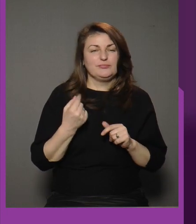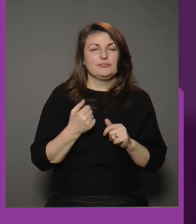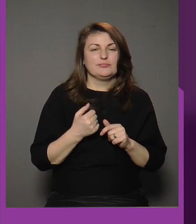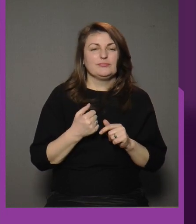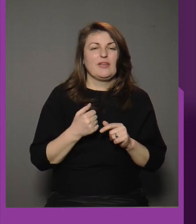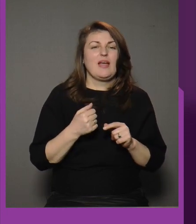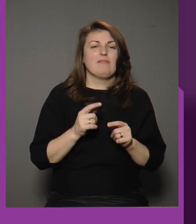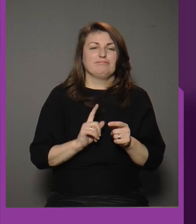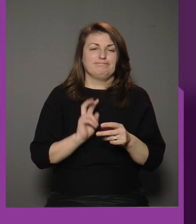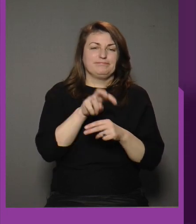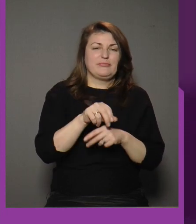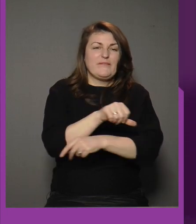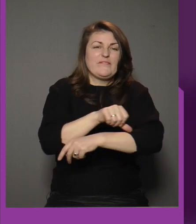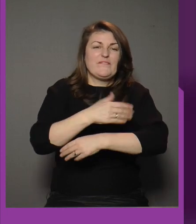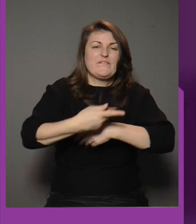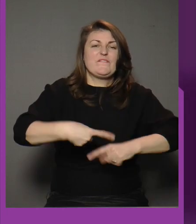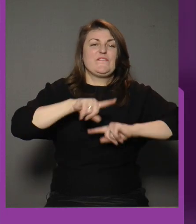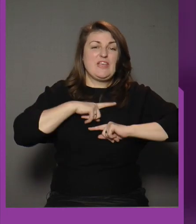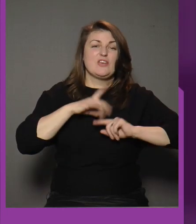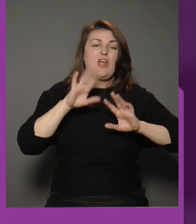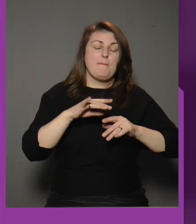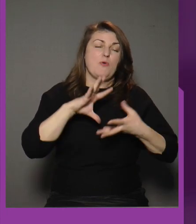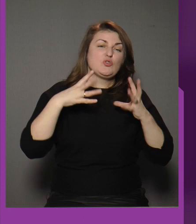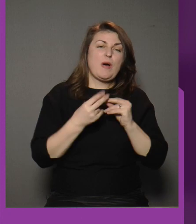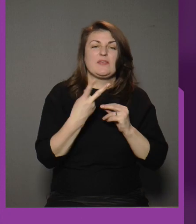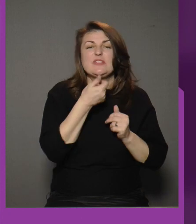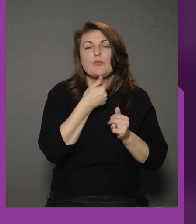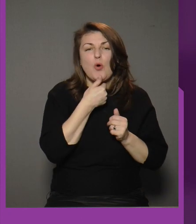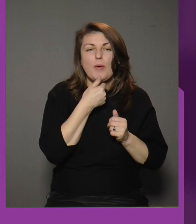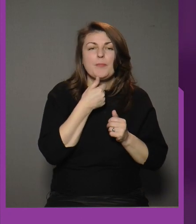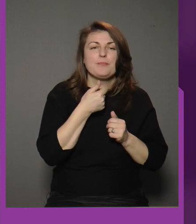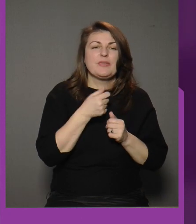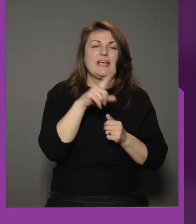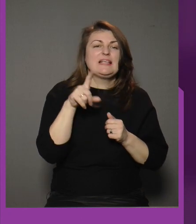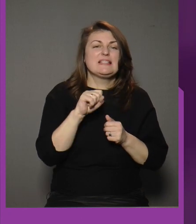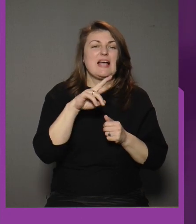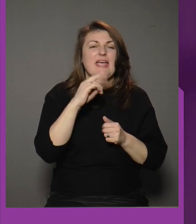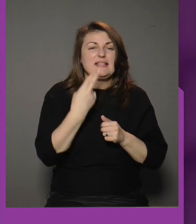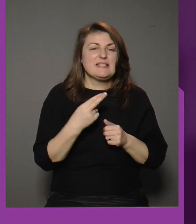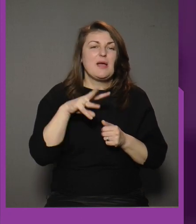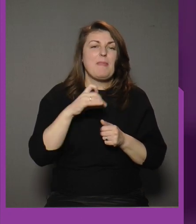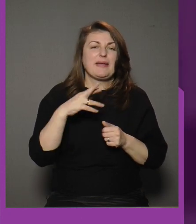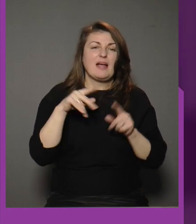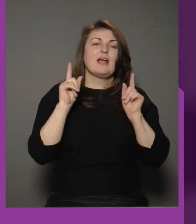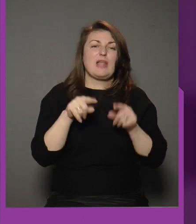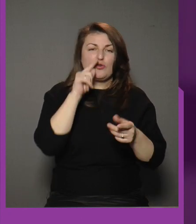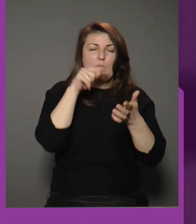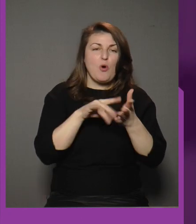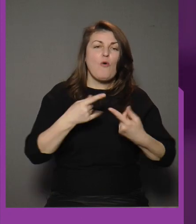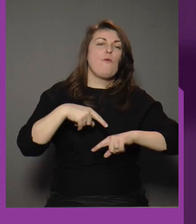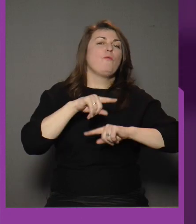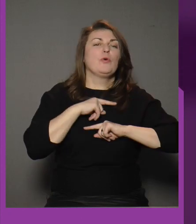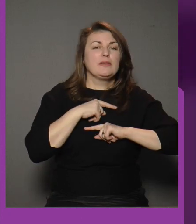перетне фініш і сумарно 2 спроби. Люха Заєць Мар'яна також потрапила у фінали, у дівчат